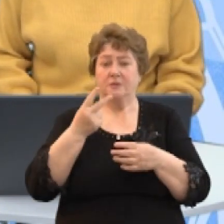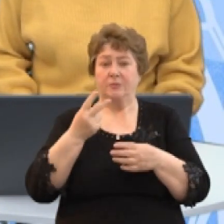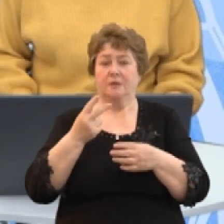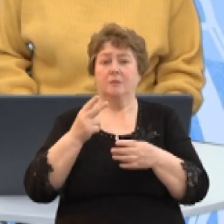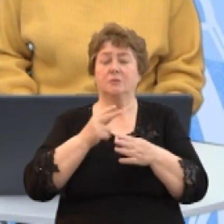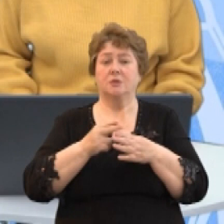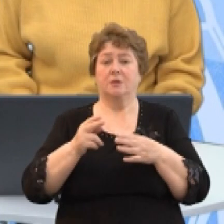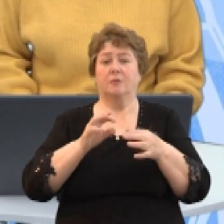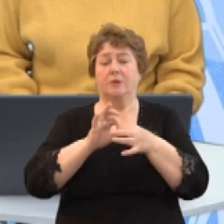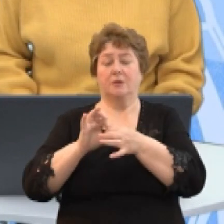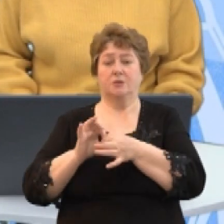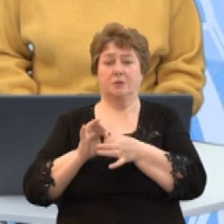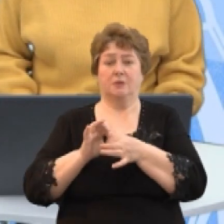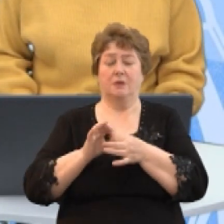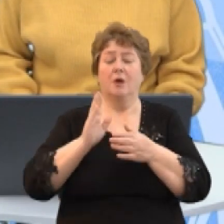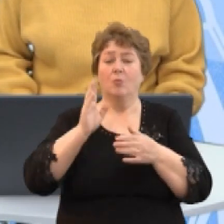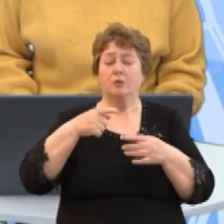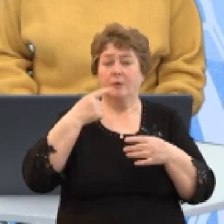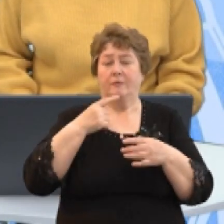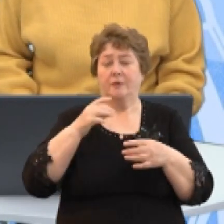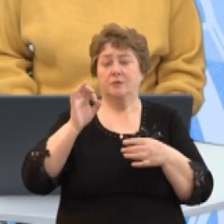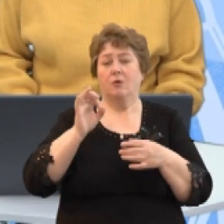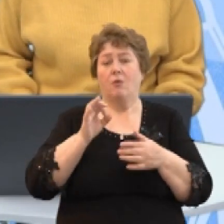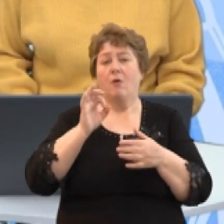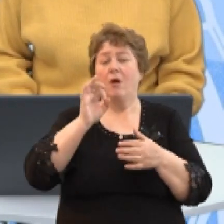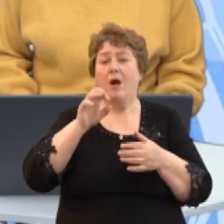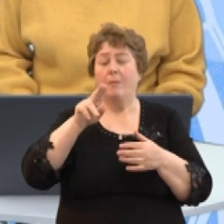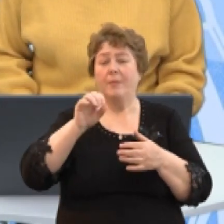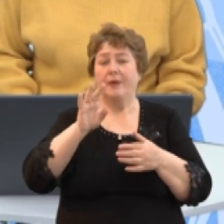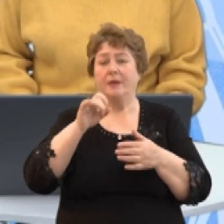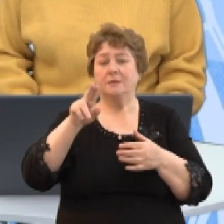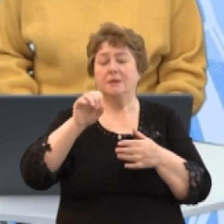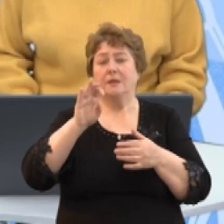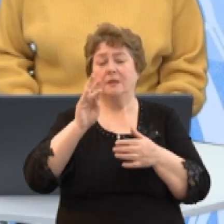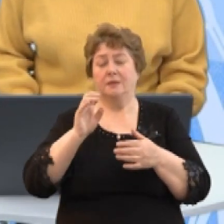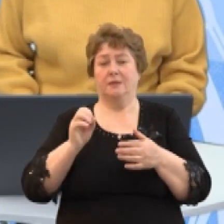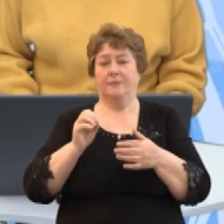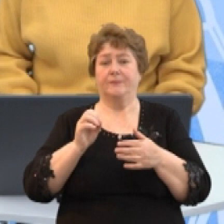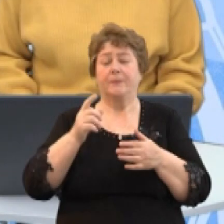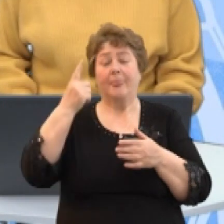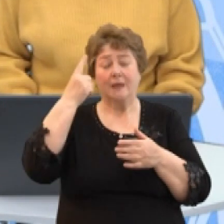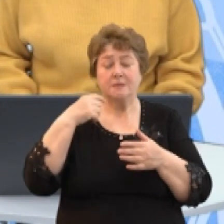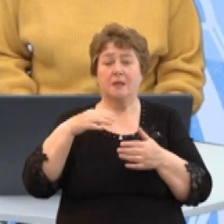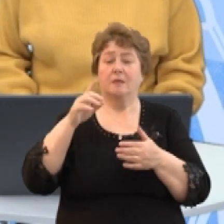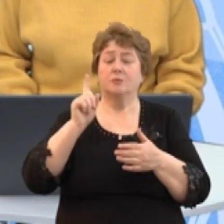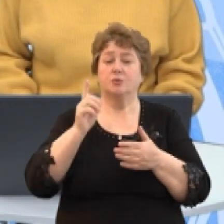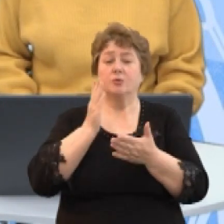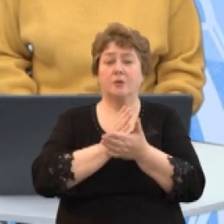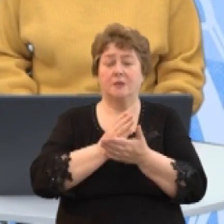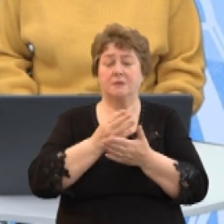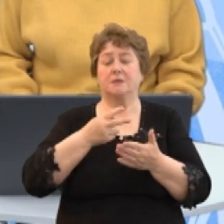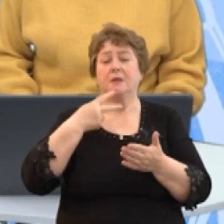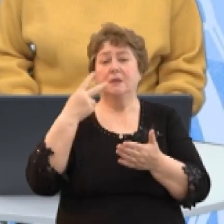предложения мы будем говорить об определении мы знаем что существует три